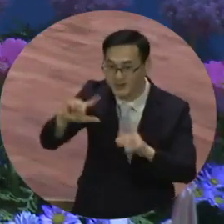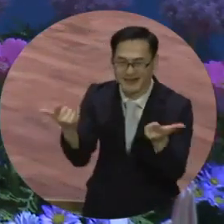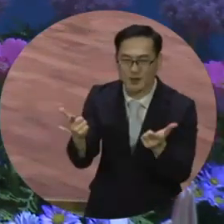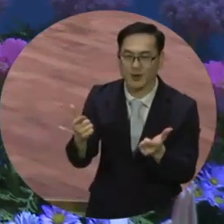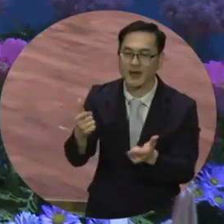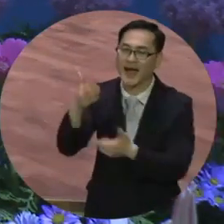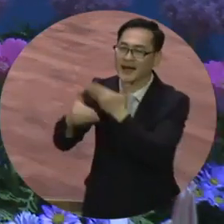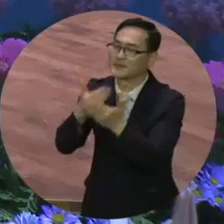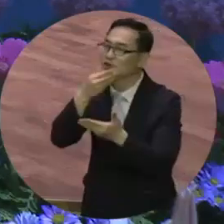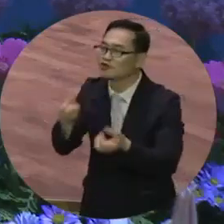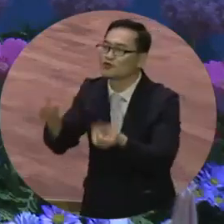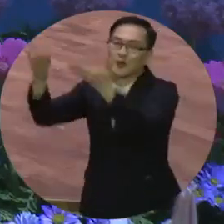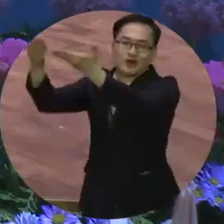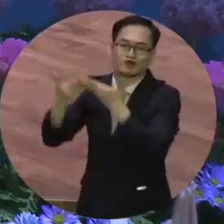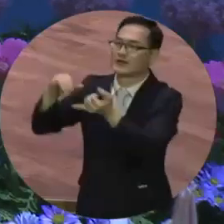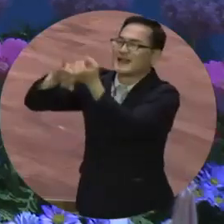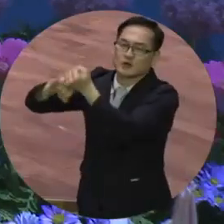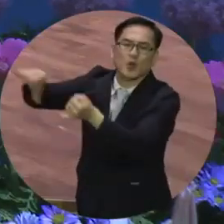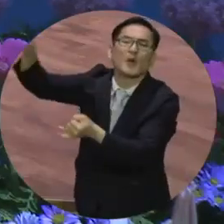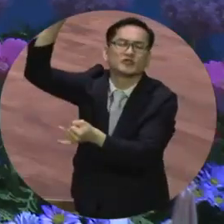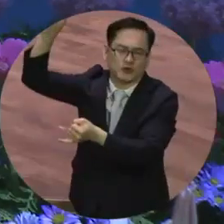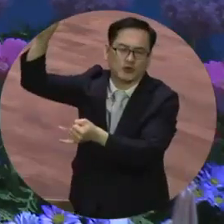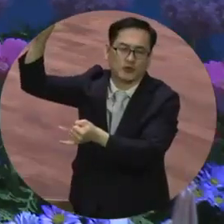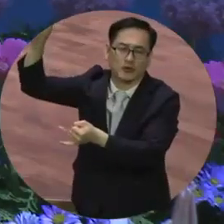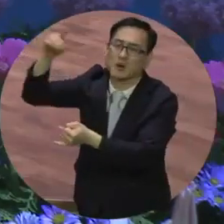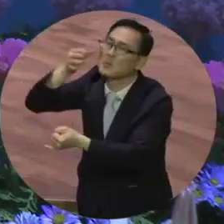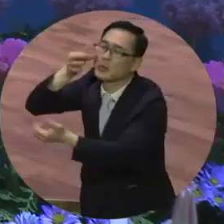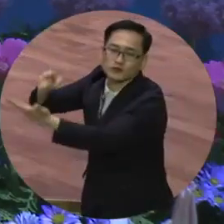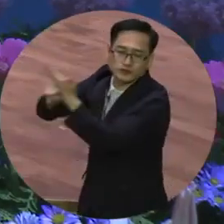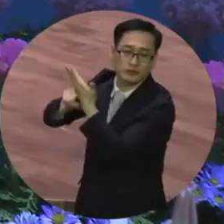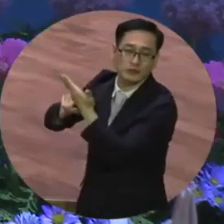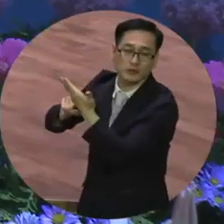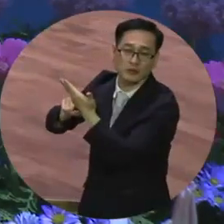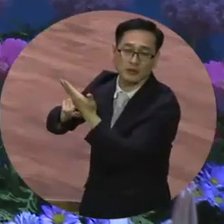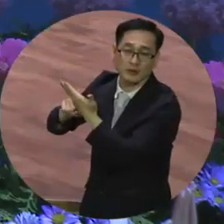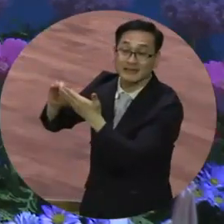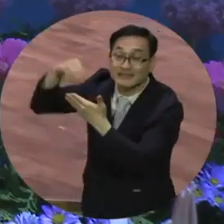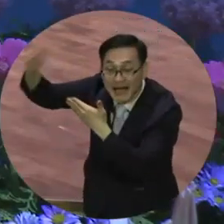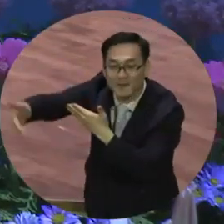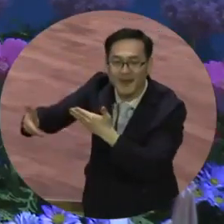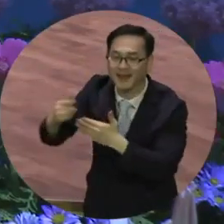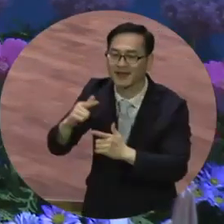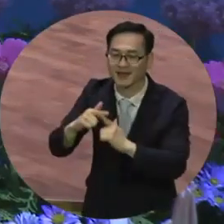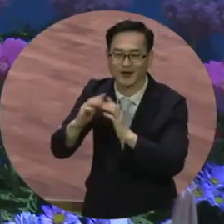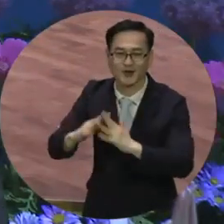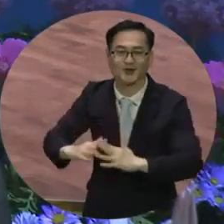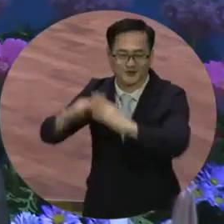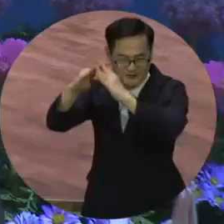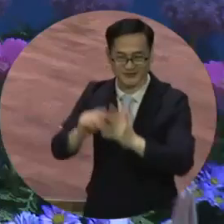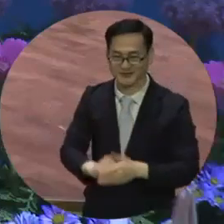먼저 하겠다고 말씀하시고 오십니다. 순서가 다릅니다. 이런